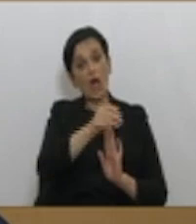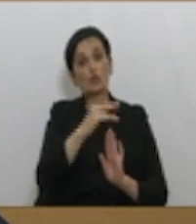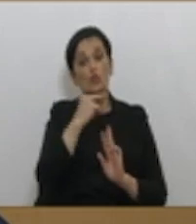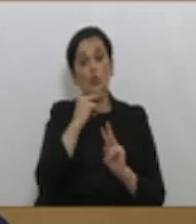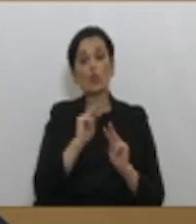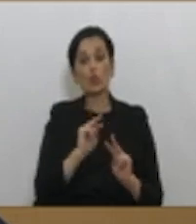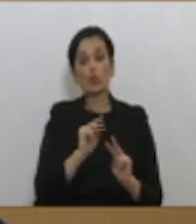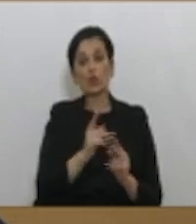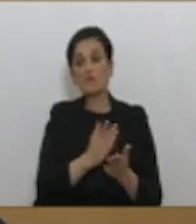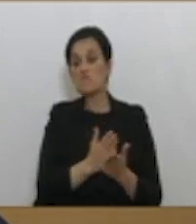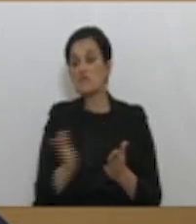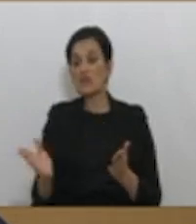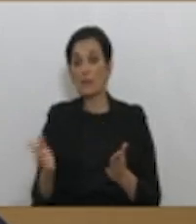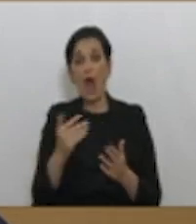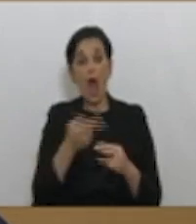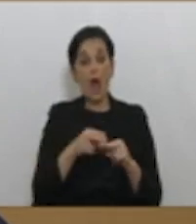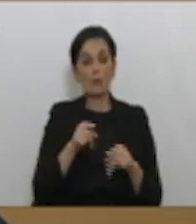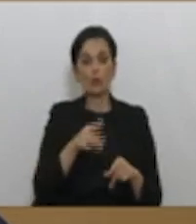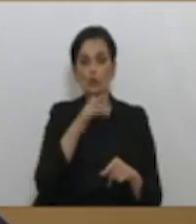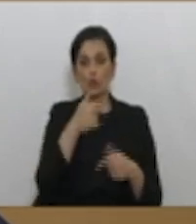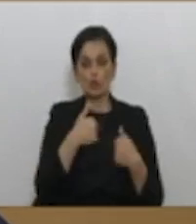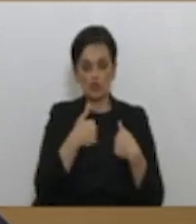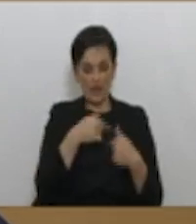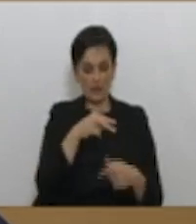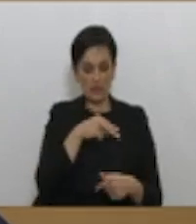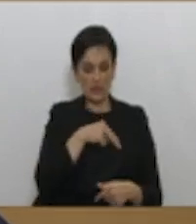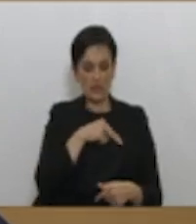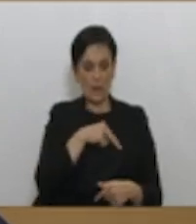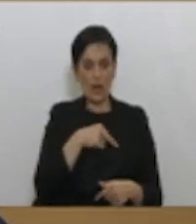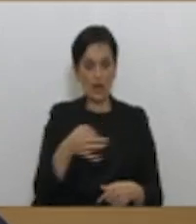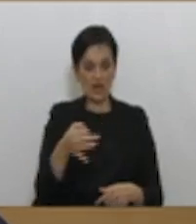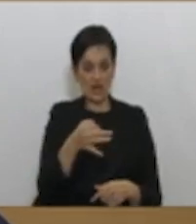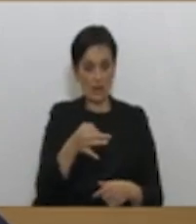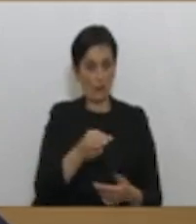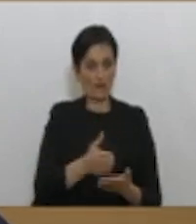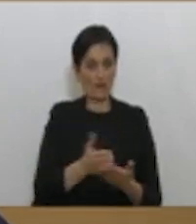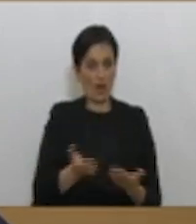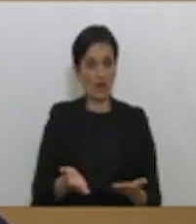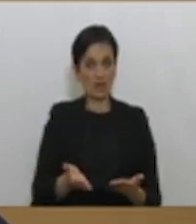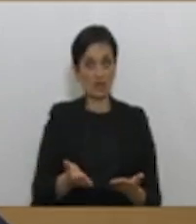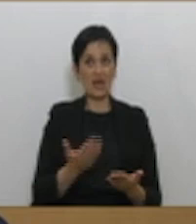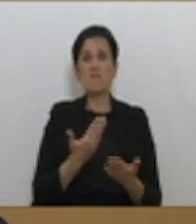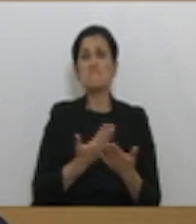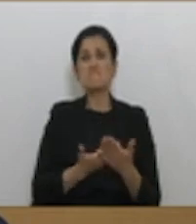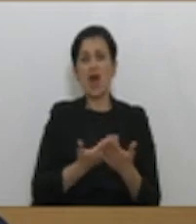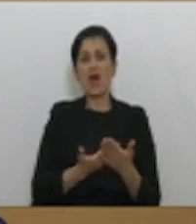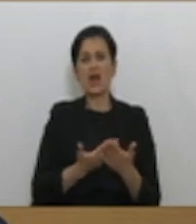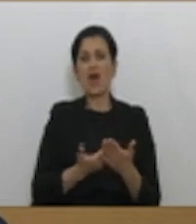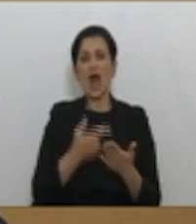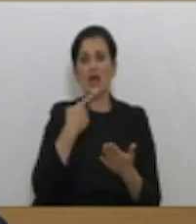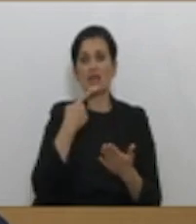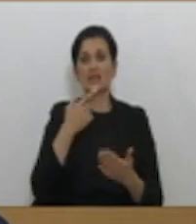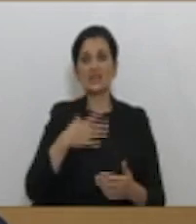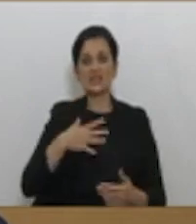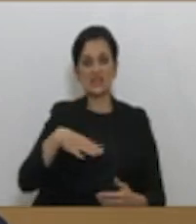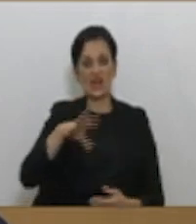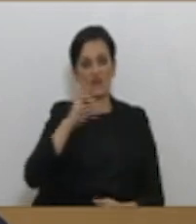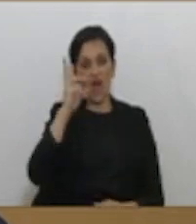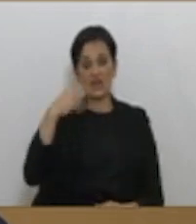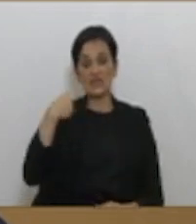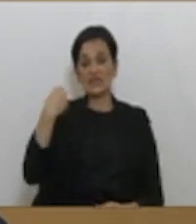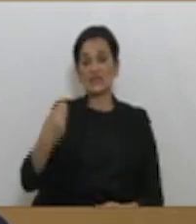ყურადღების მიმართება, ამ დროს ჩვენ საპარლამენტო რესპუბლიკა ვართ. Ავიღოთ მაგალითისთვის საქართველოს ელჩი